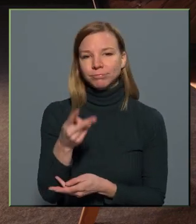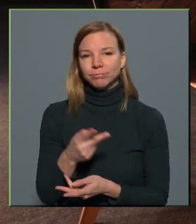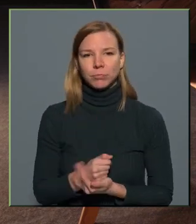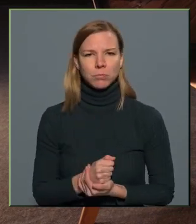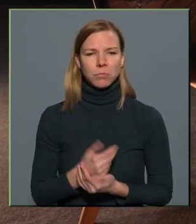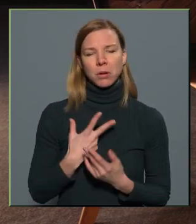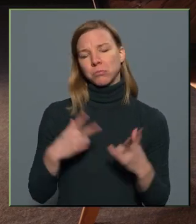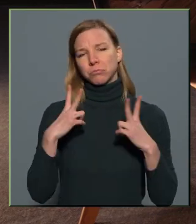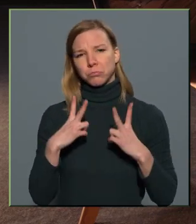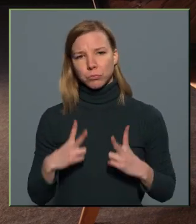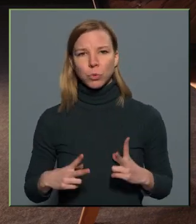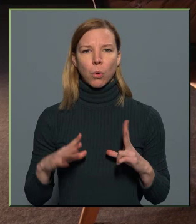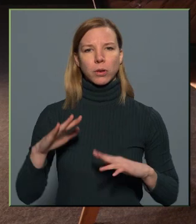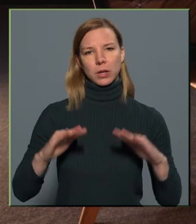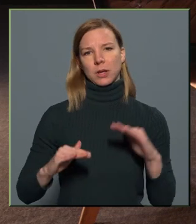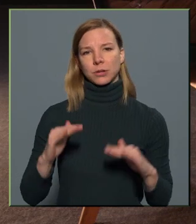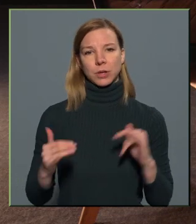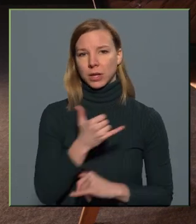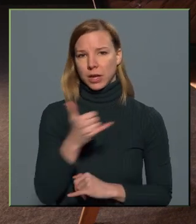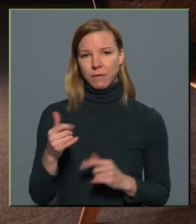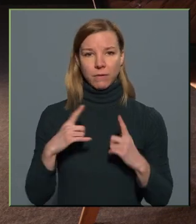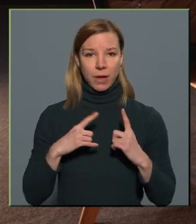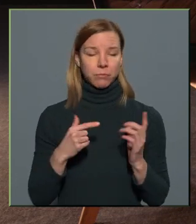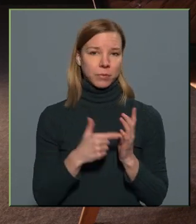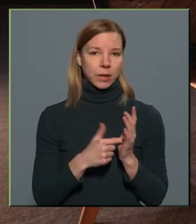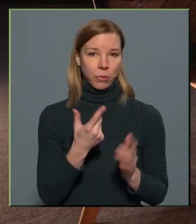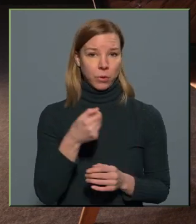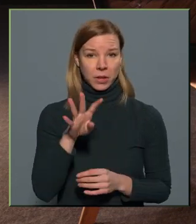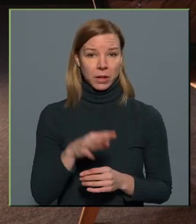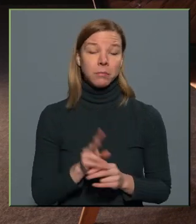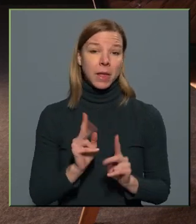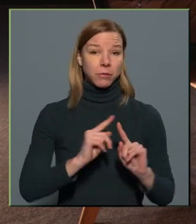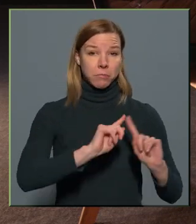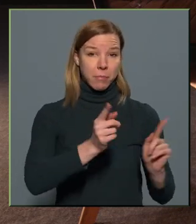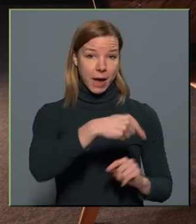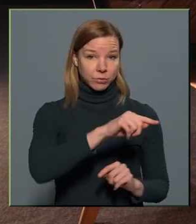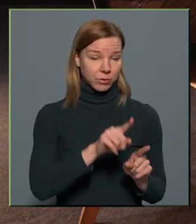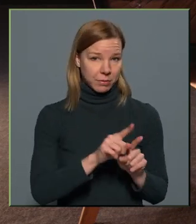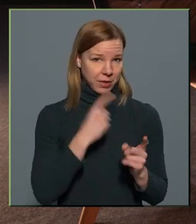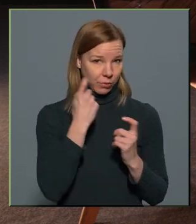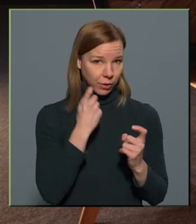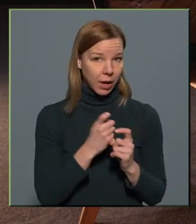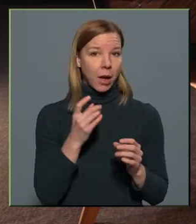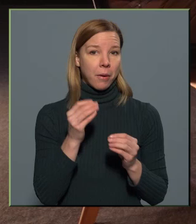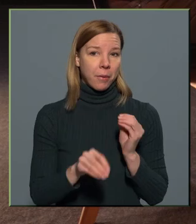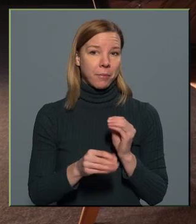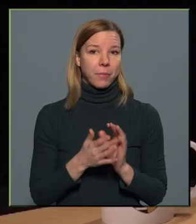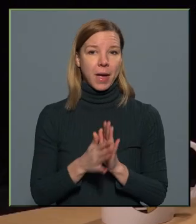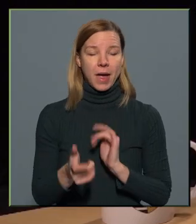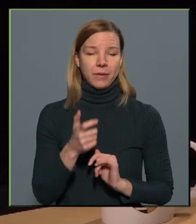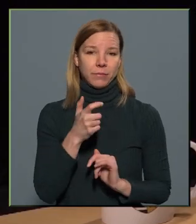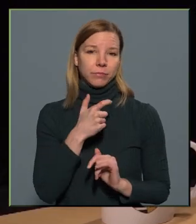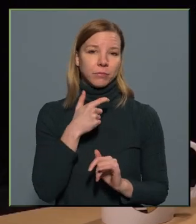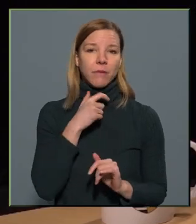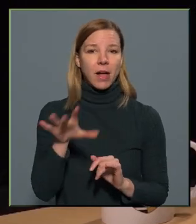nyugodt, kiegyensúlyozott évet várok 2024-től is, lehet, hogy mások nem így gondolják, hiszen választásokra fog sor kerülni, ami mindig izgalmas egy önkormányzat